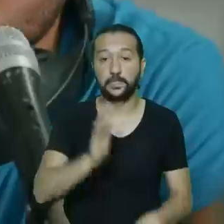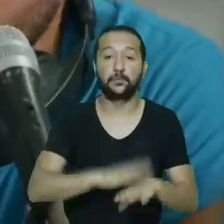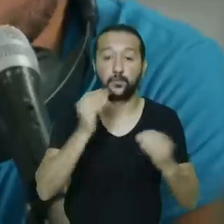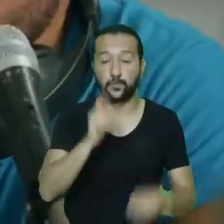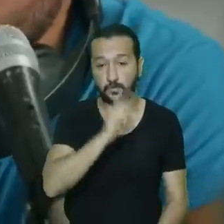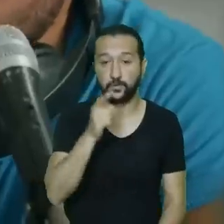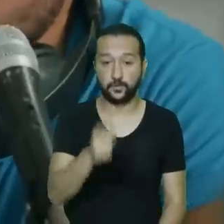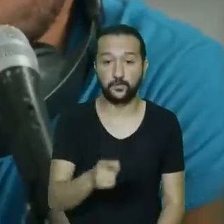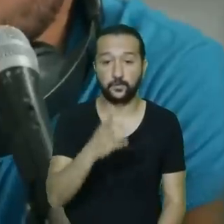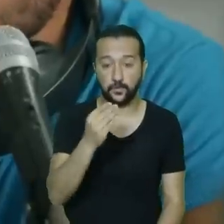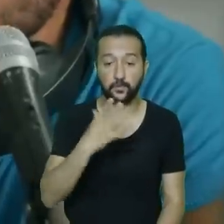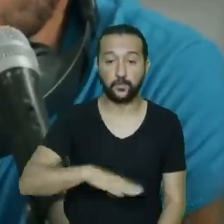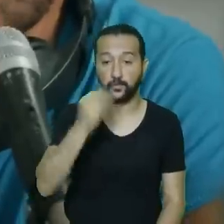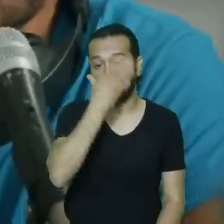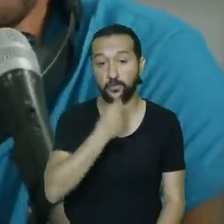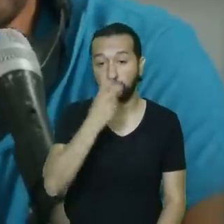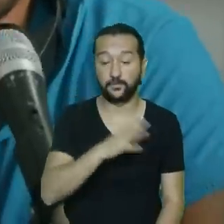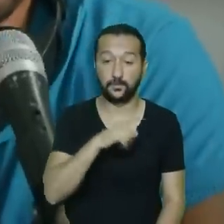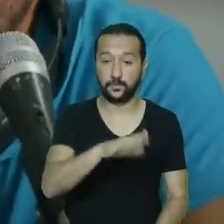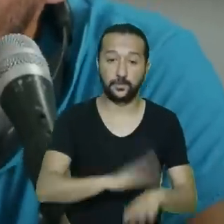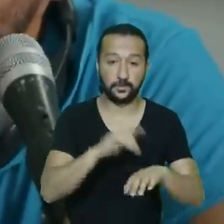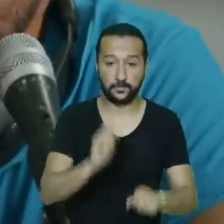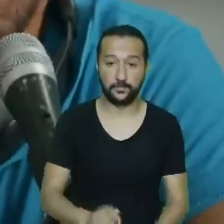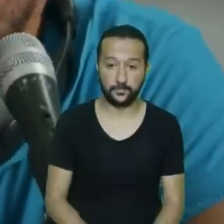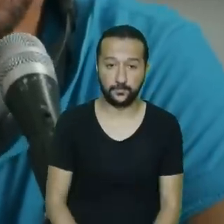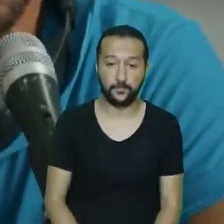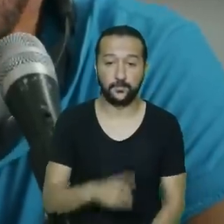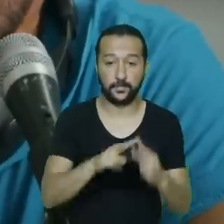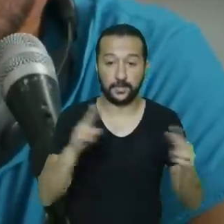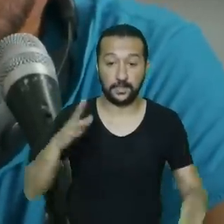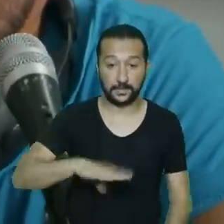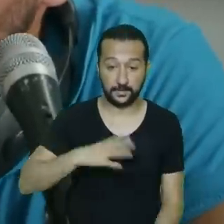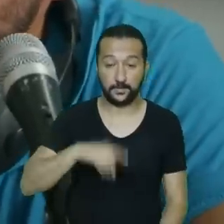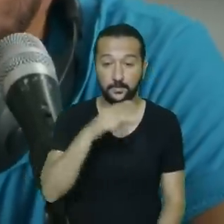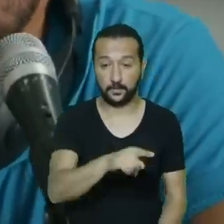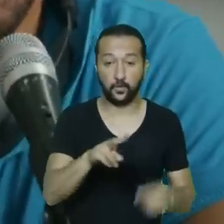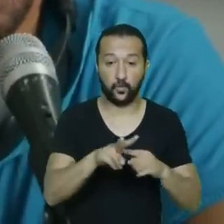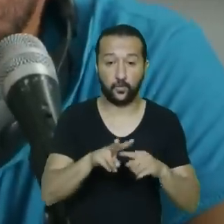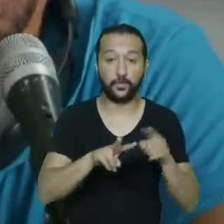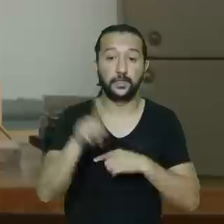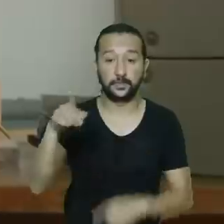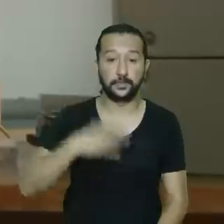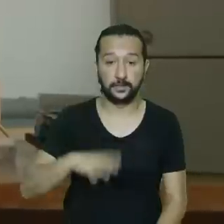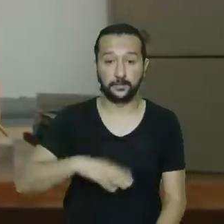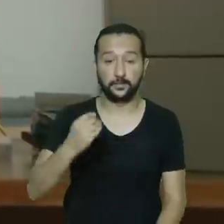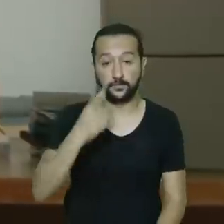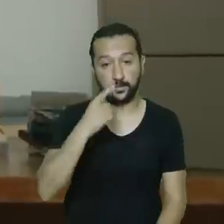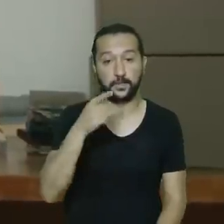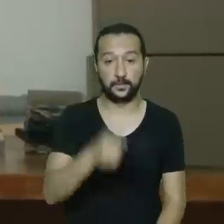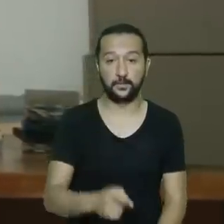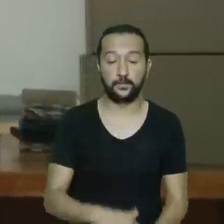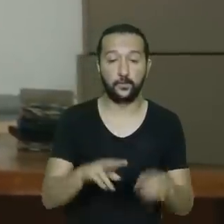çalamıyoruz. Çünkü çok güzel bir şarkımız var, onu çalacağız. Sıradaki isteğimizi Kutup Yıldızı istemiş. Bak